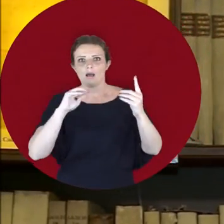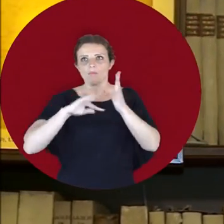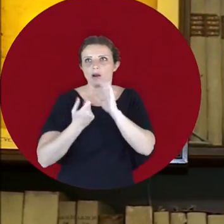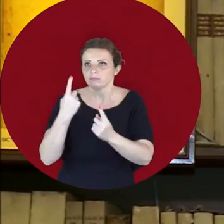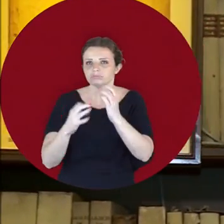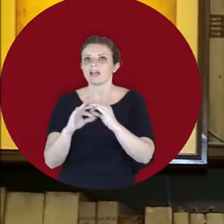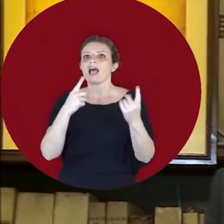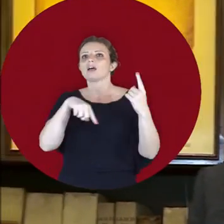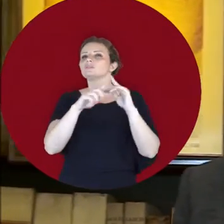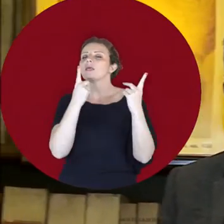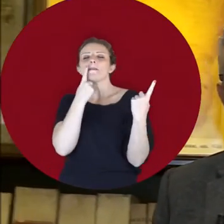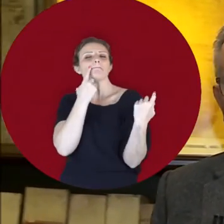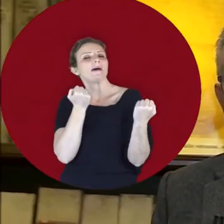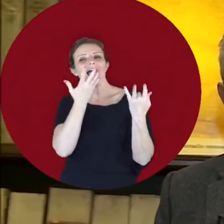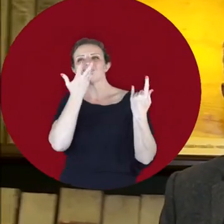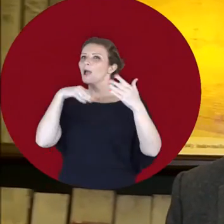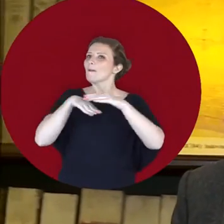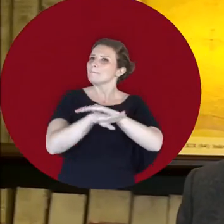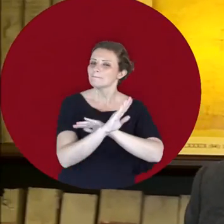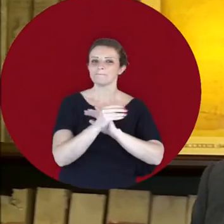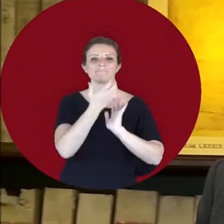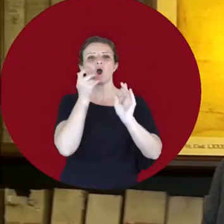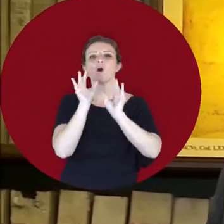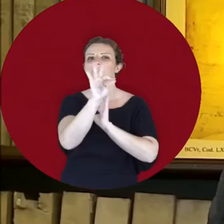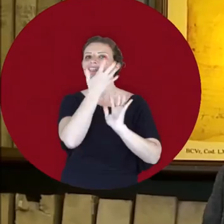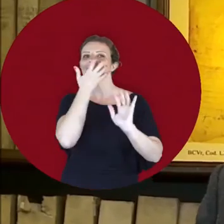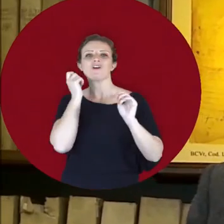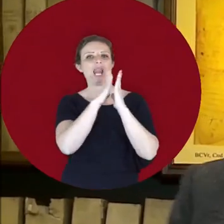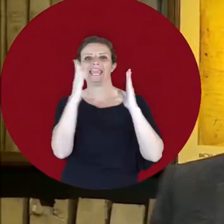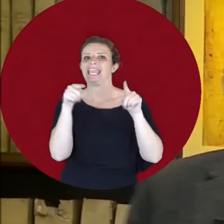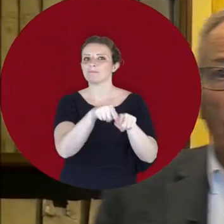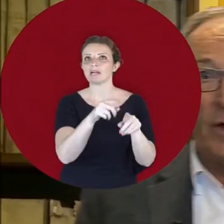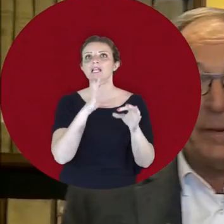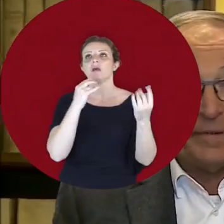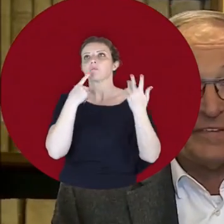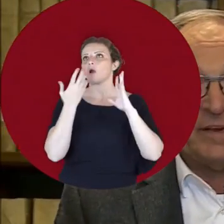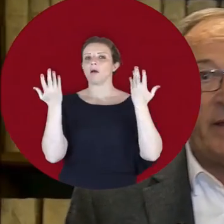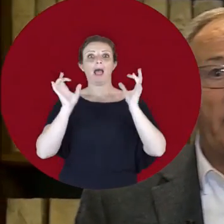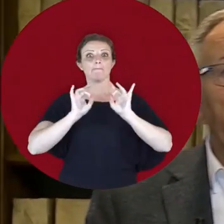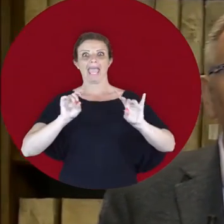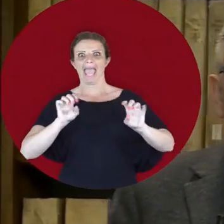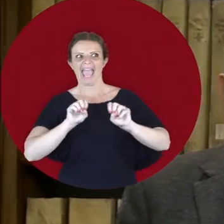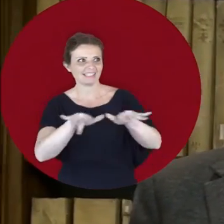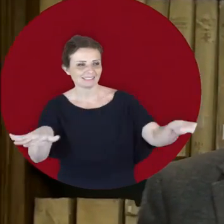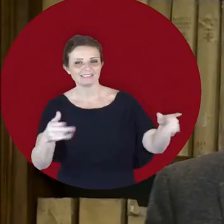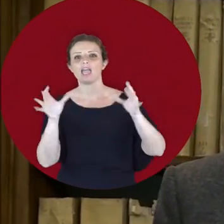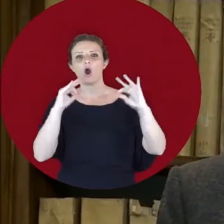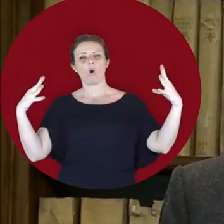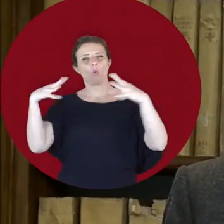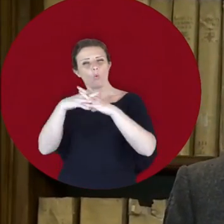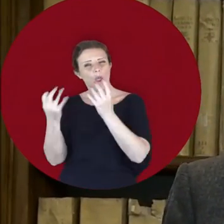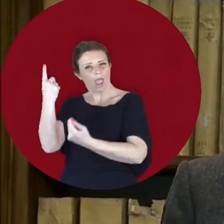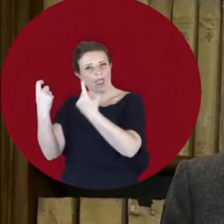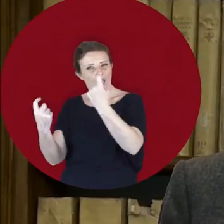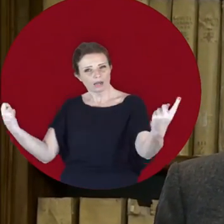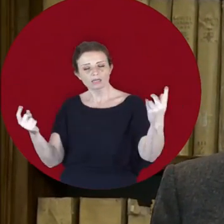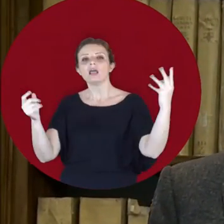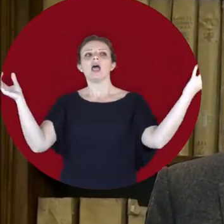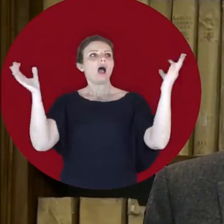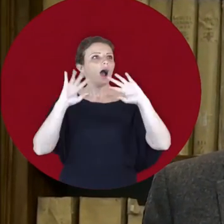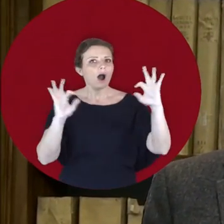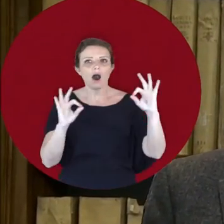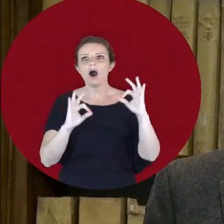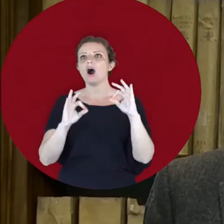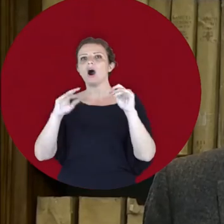consegnarci questi tesori che oggi sono custoditi qui. Sto pensando alle pestilenze, sto pensando alle guerre, sto